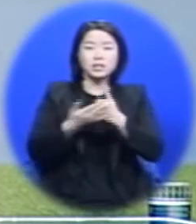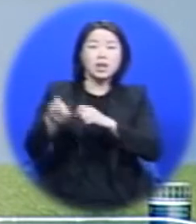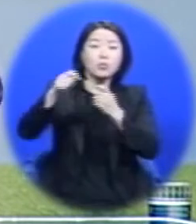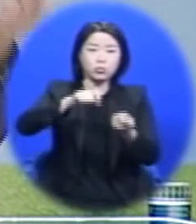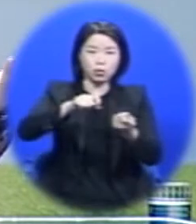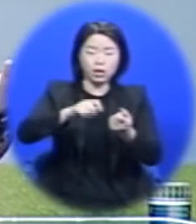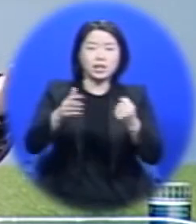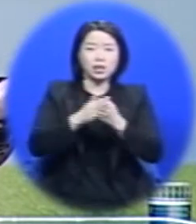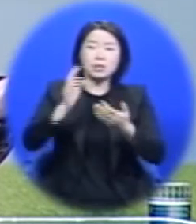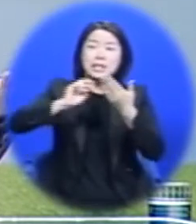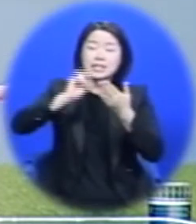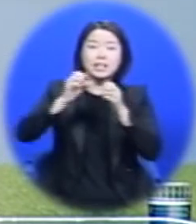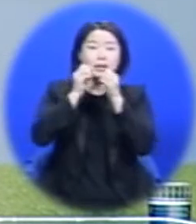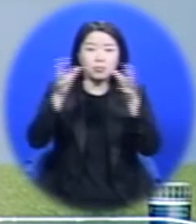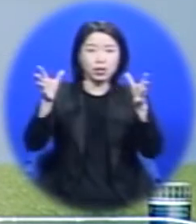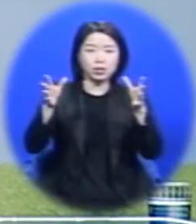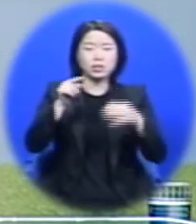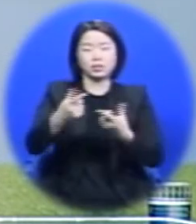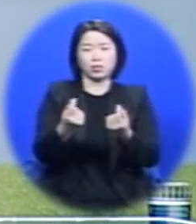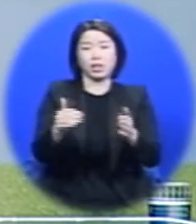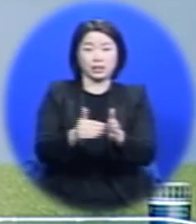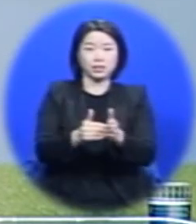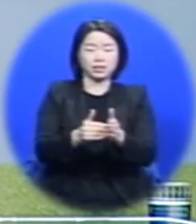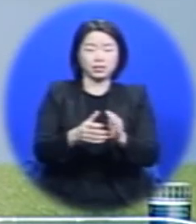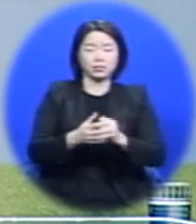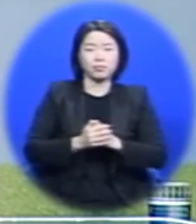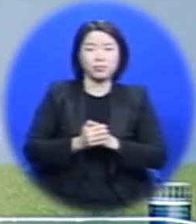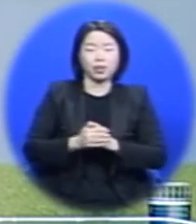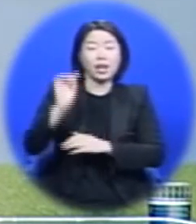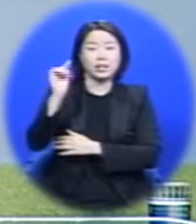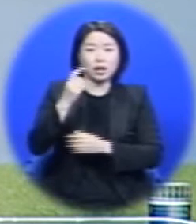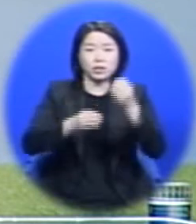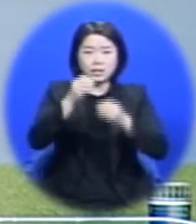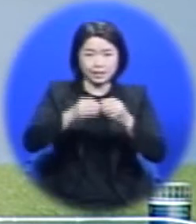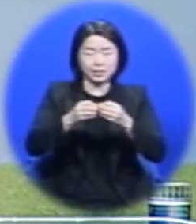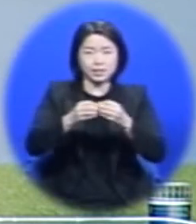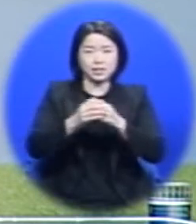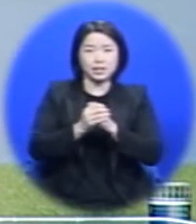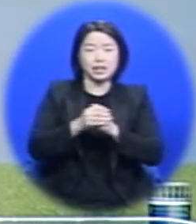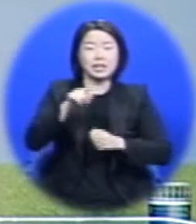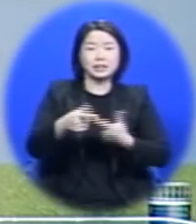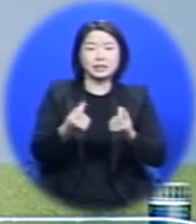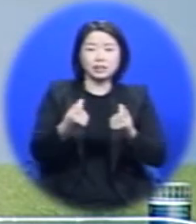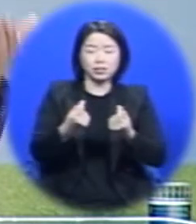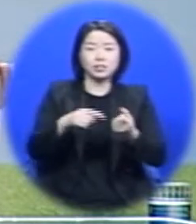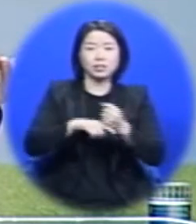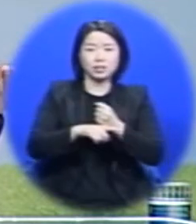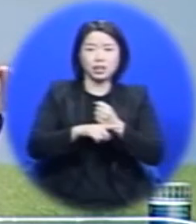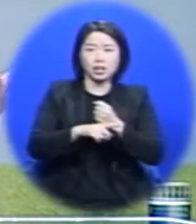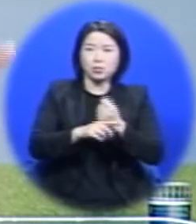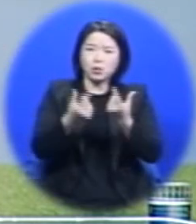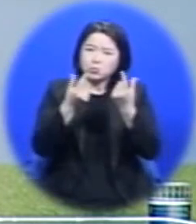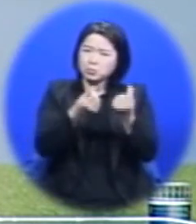그래서 찬양이 터지고 그렇게 끝납니다. 다윗의 시편은 그런 뜻에서 거의 똑같아